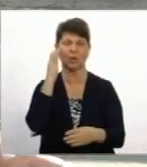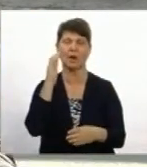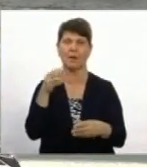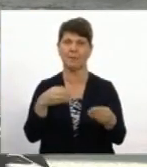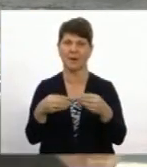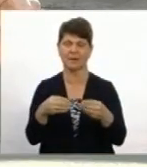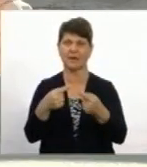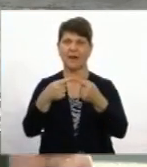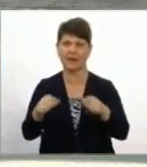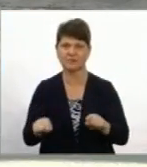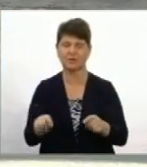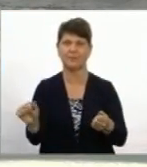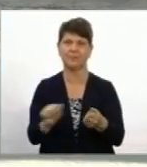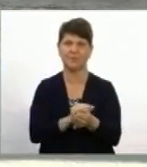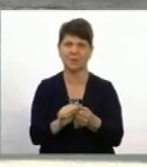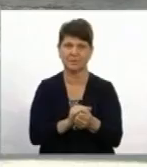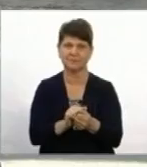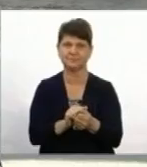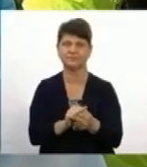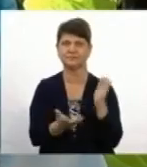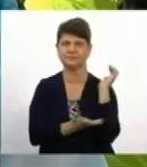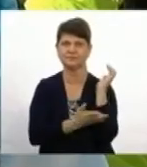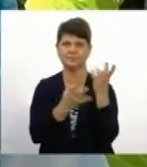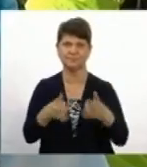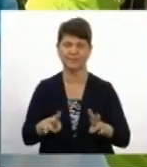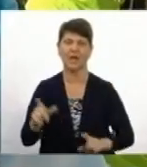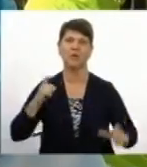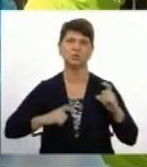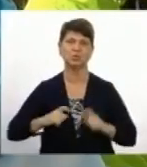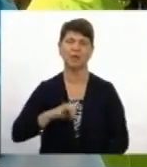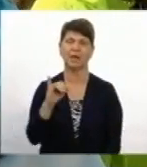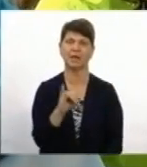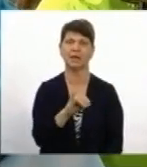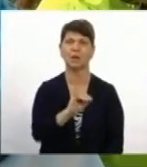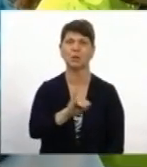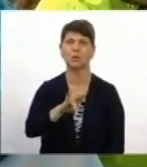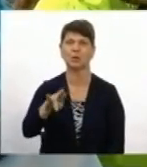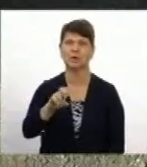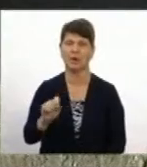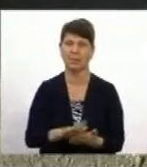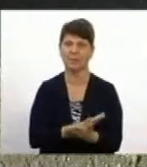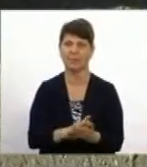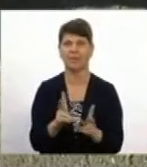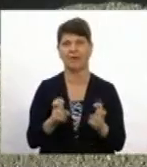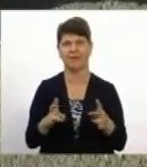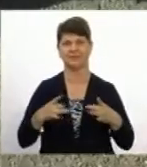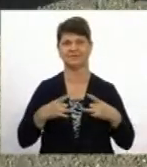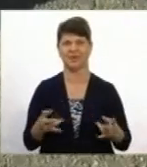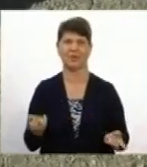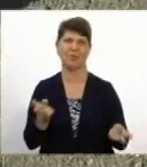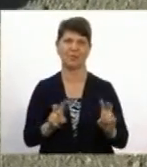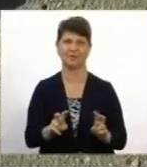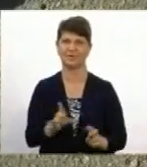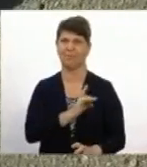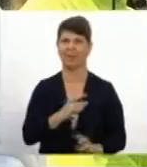– папір, гілля, яке не потрібне. Студентка Ірина Юдіна каже, на прибирання, як на свято, прийшла в